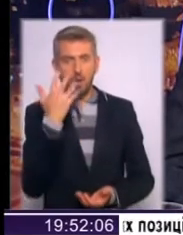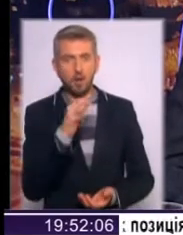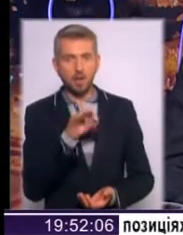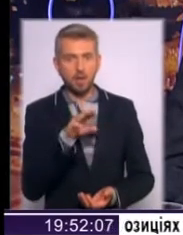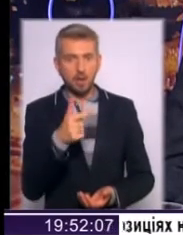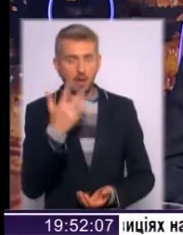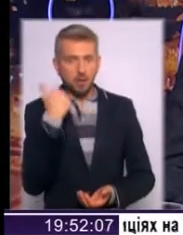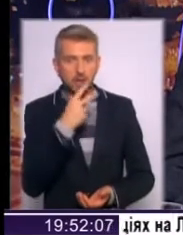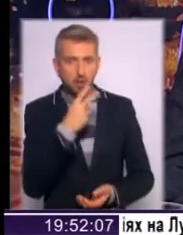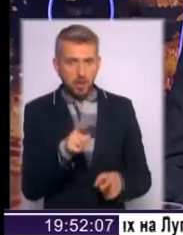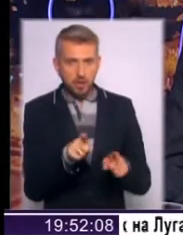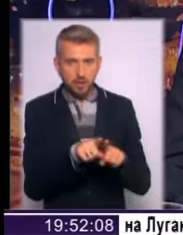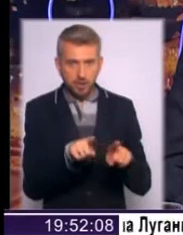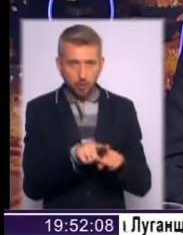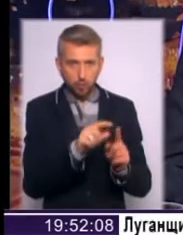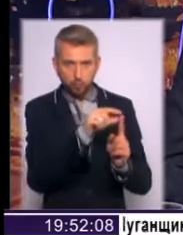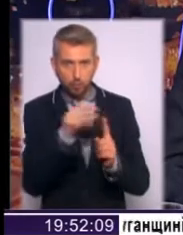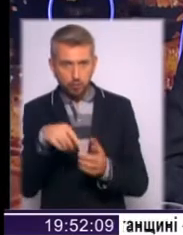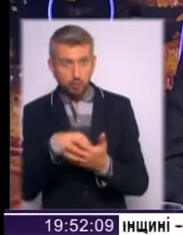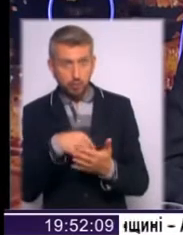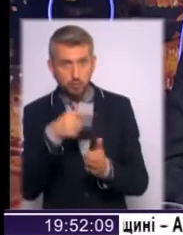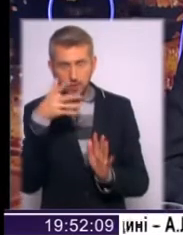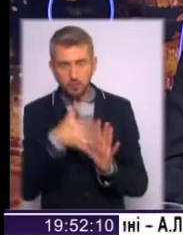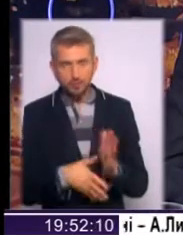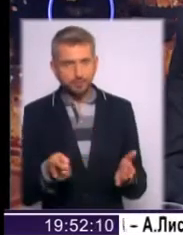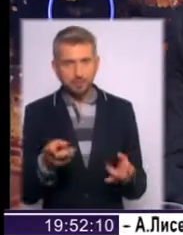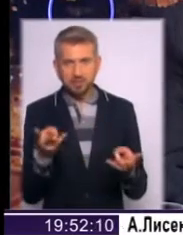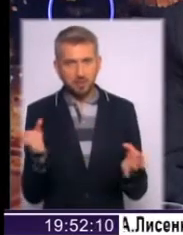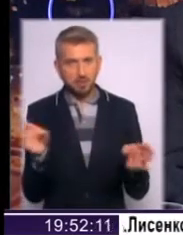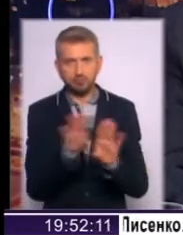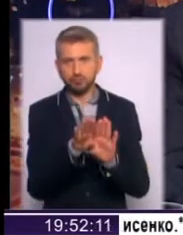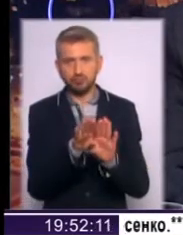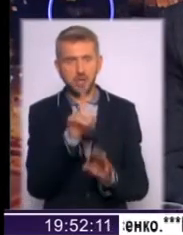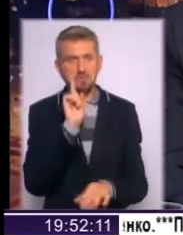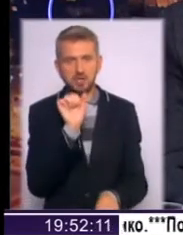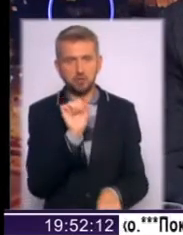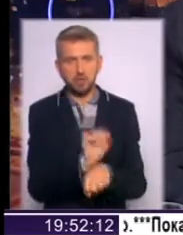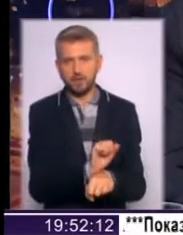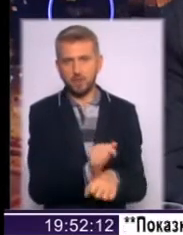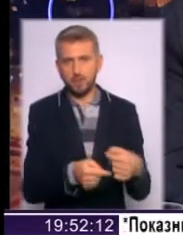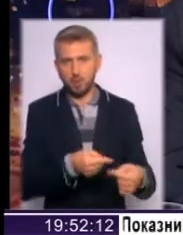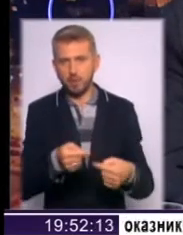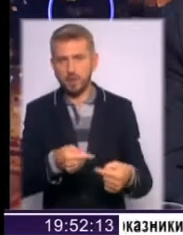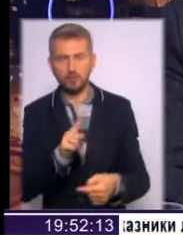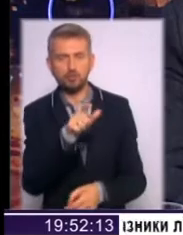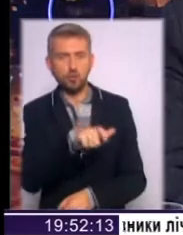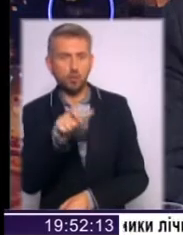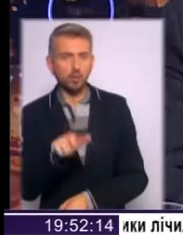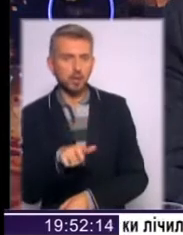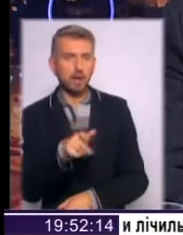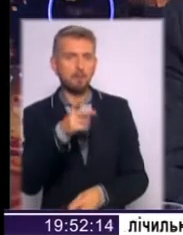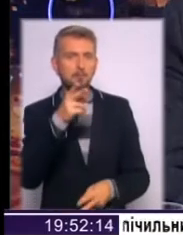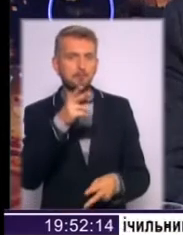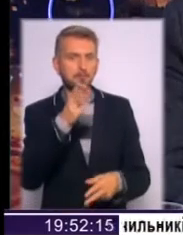таку строчку в бюджеті, вони зрозуміли, що все, їм треба схлопуватися. Призупинився цей процес, що люди, ну,